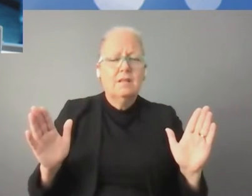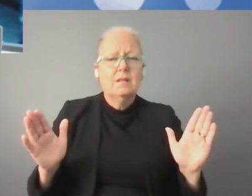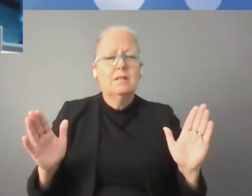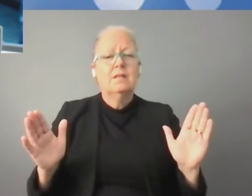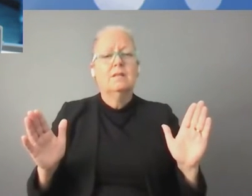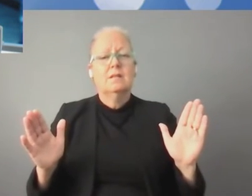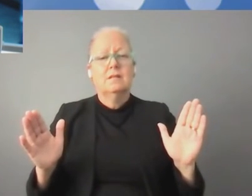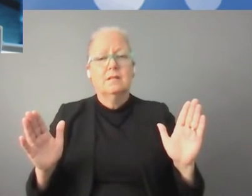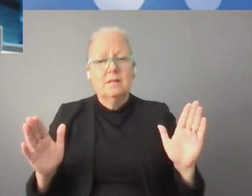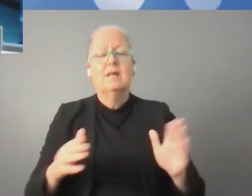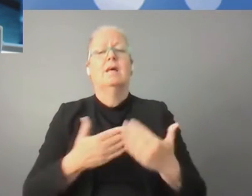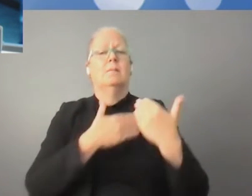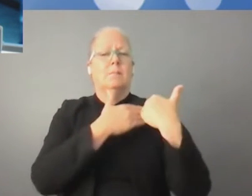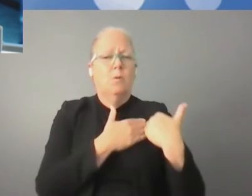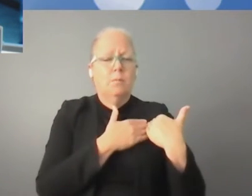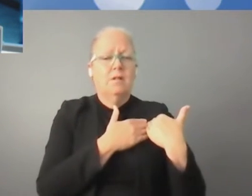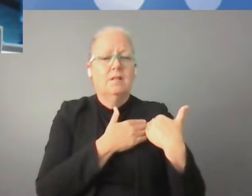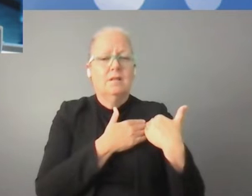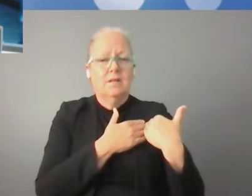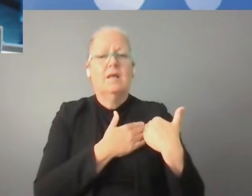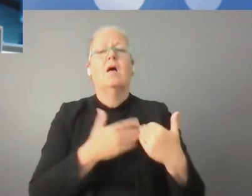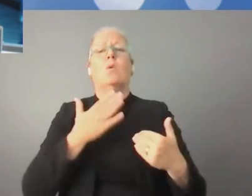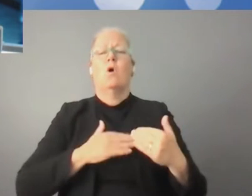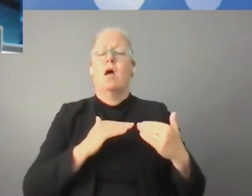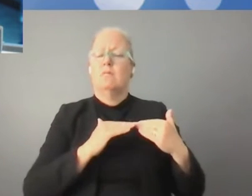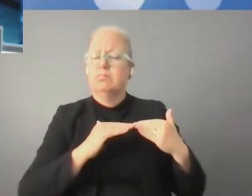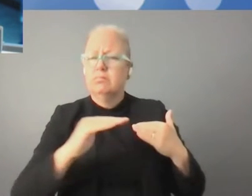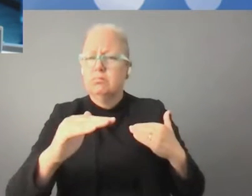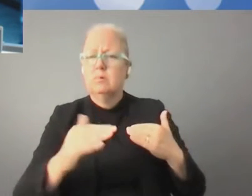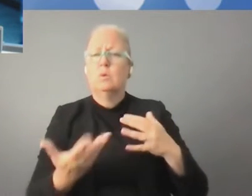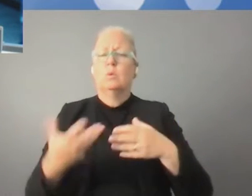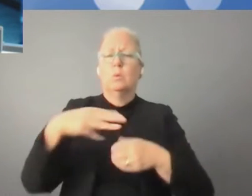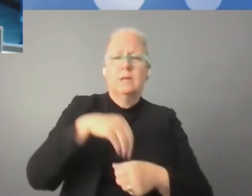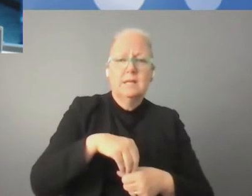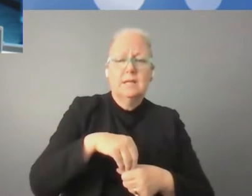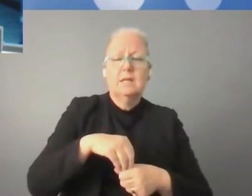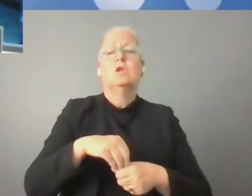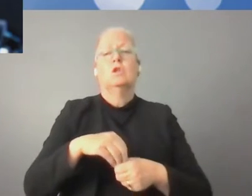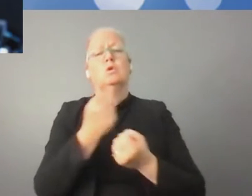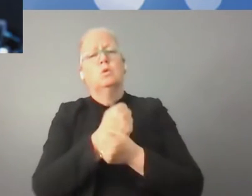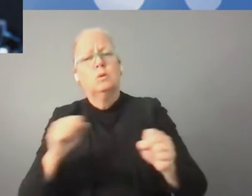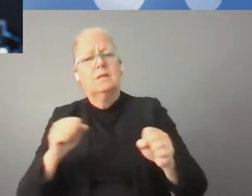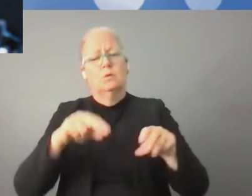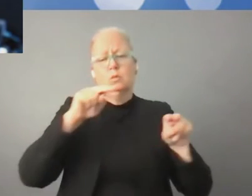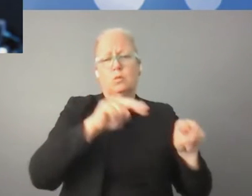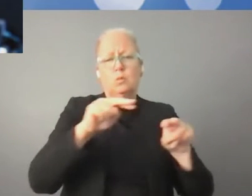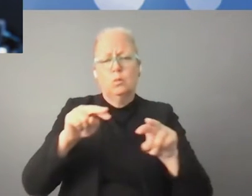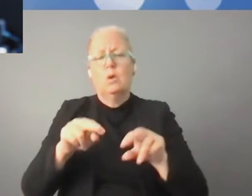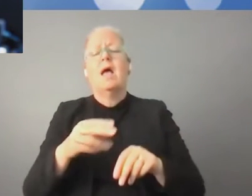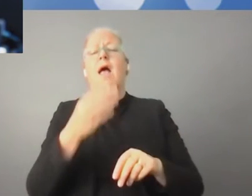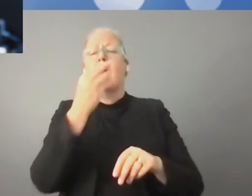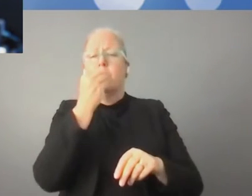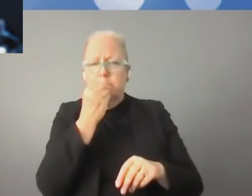кодекса подчеркиваются основные ценности, такие как ответственность, прозрачность,